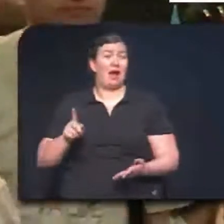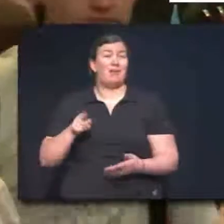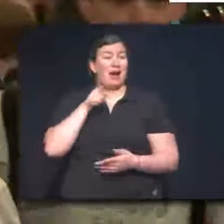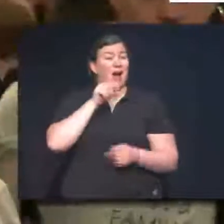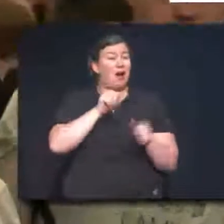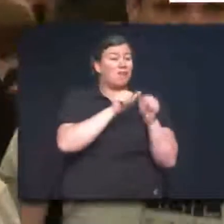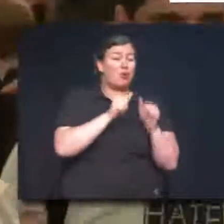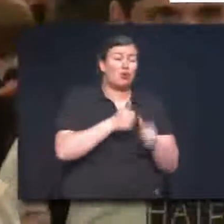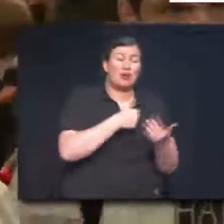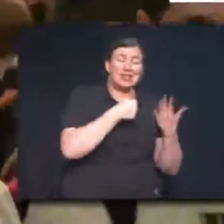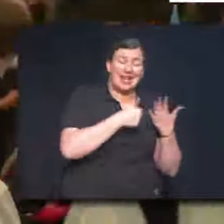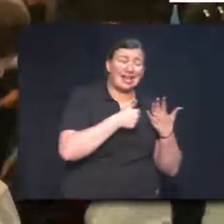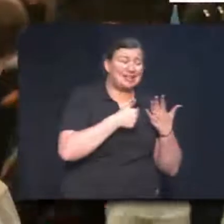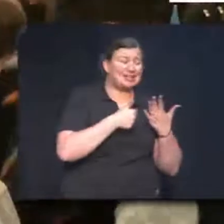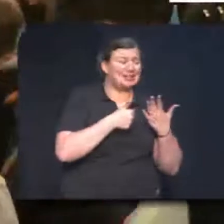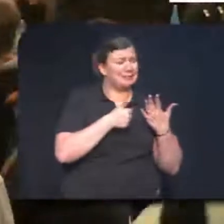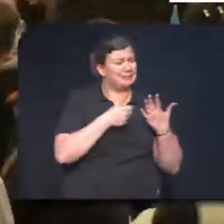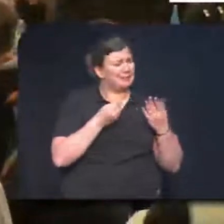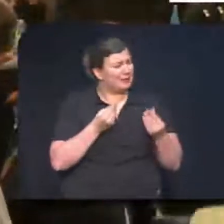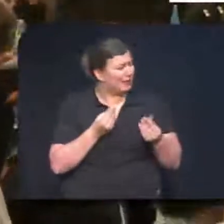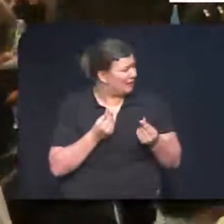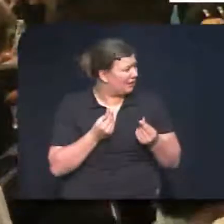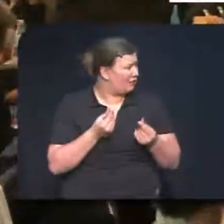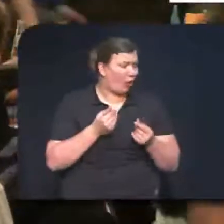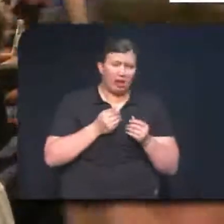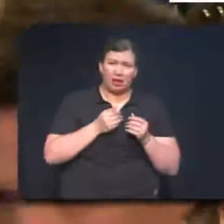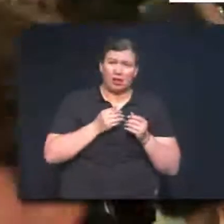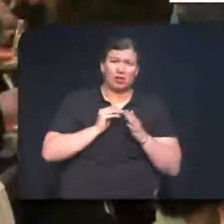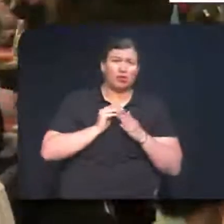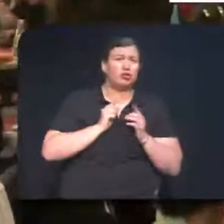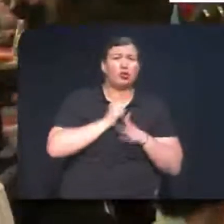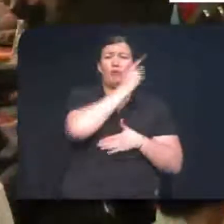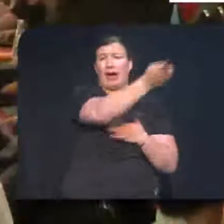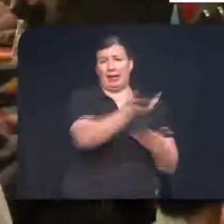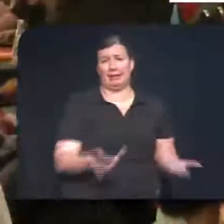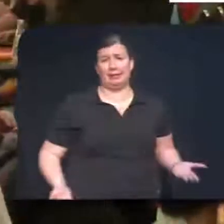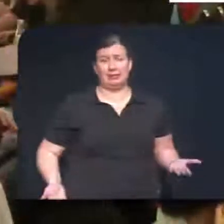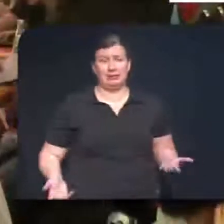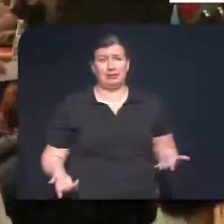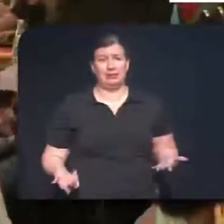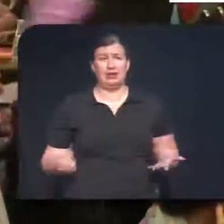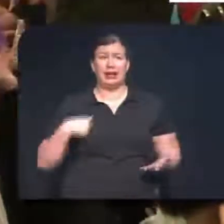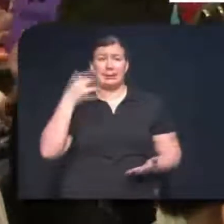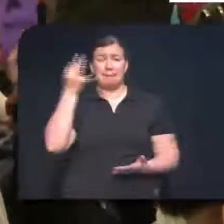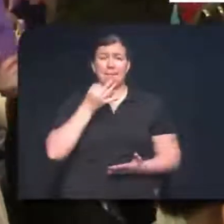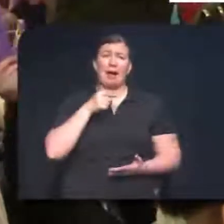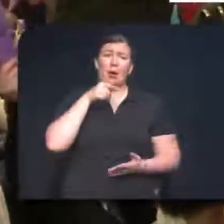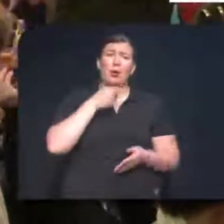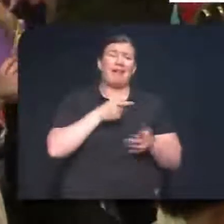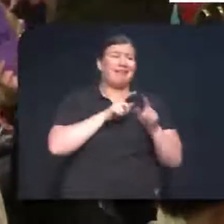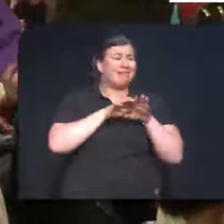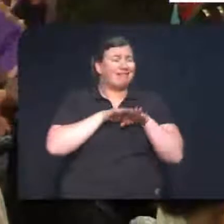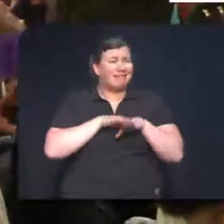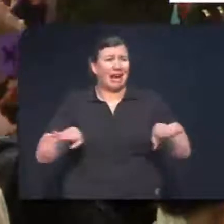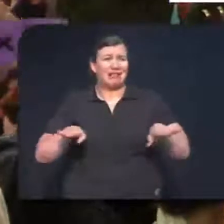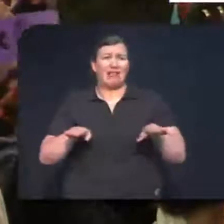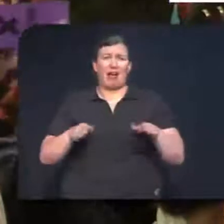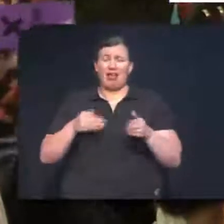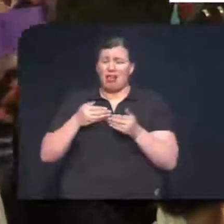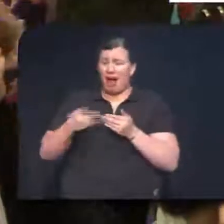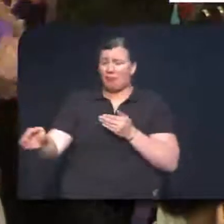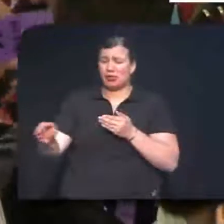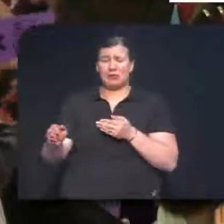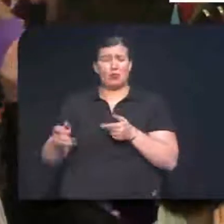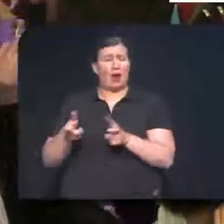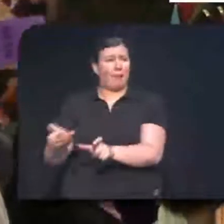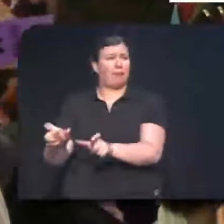denn er sagte uns für ein generelles Ende von Abschiebungen abhaft ein und das geht meiner Meinung nach leider einen